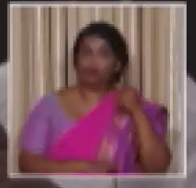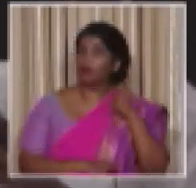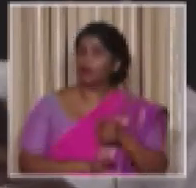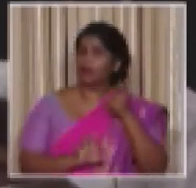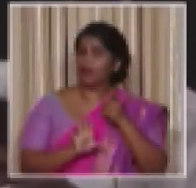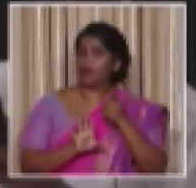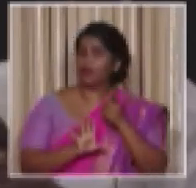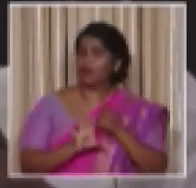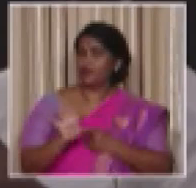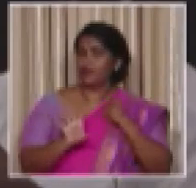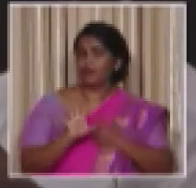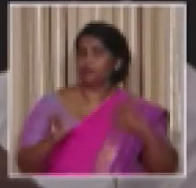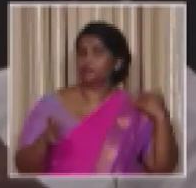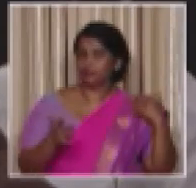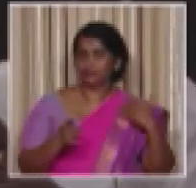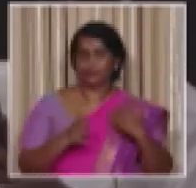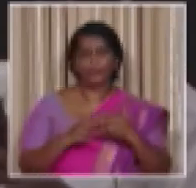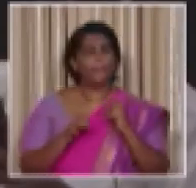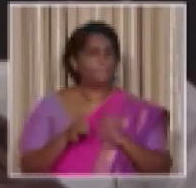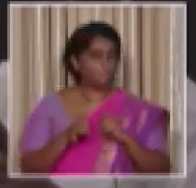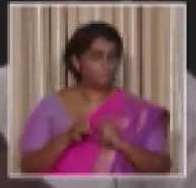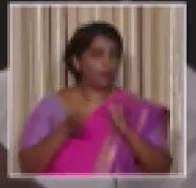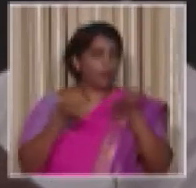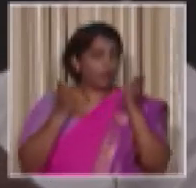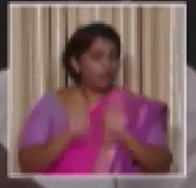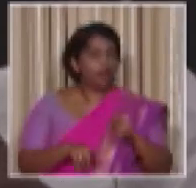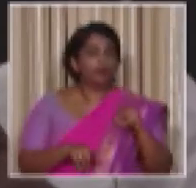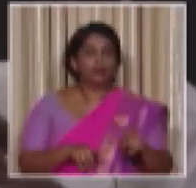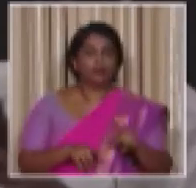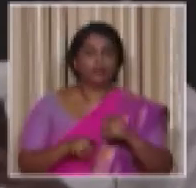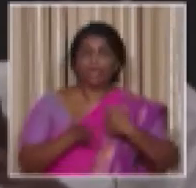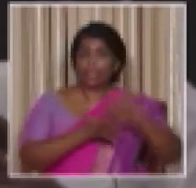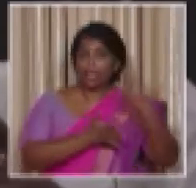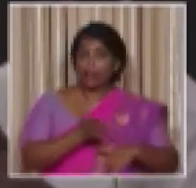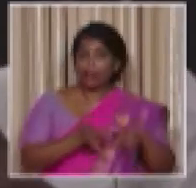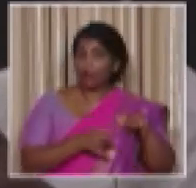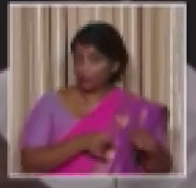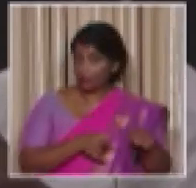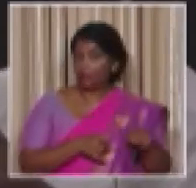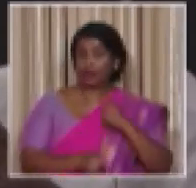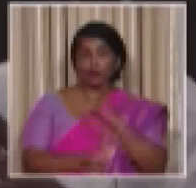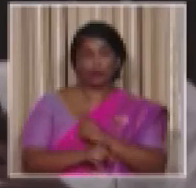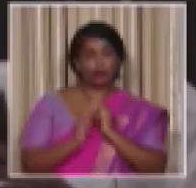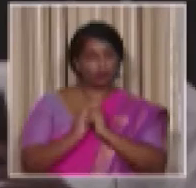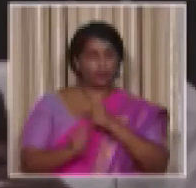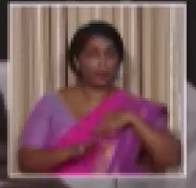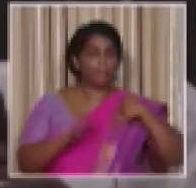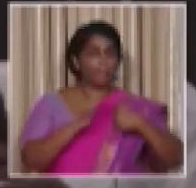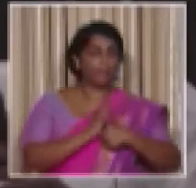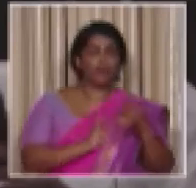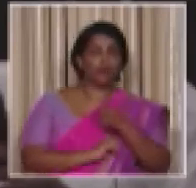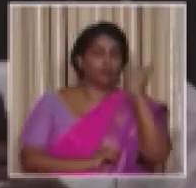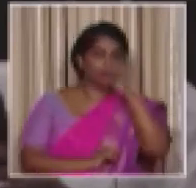අවුරුදු සෑහෙන කාලෙකින් දෙන ප්‍රශ්නයක්. නමුත් අවසාන වශයෙන් ඇවිල්ලා සුබෝධිනී වාර්තාව මගින් ගුරු සේවයේ සහ විදුහල්පති සේවයේ